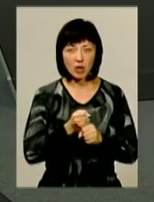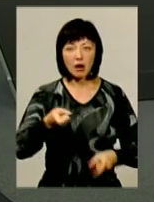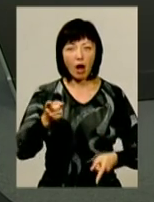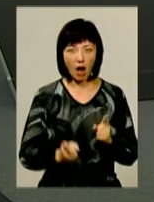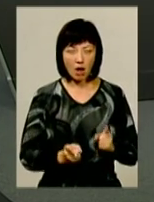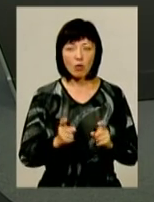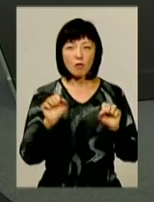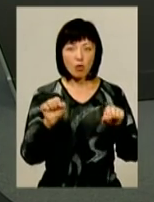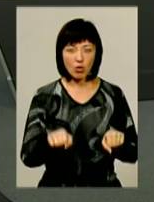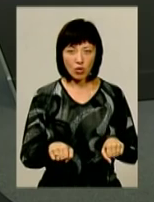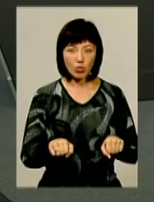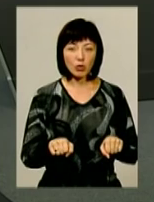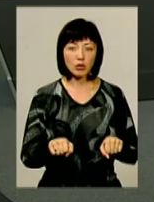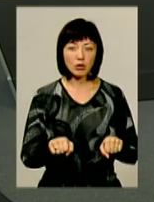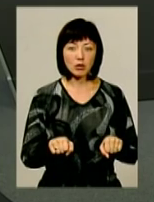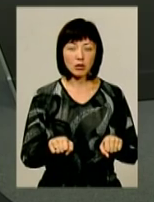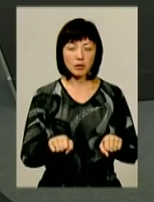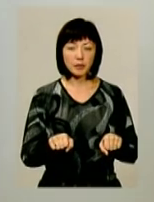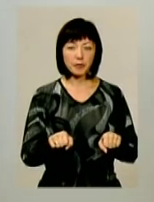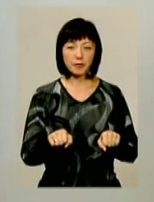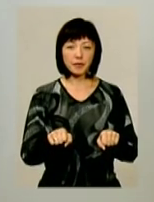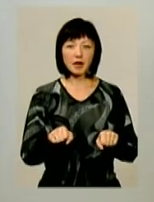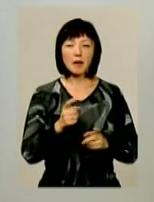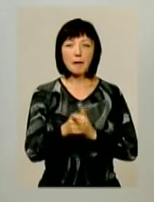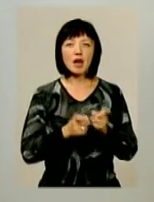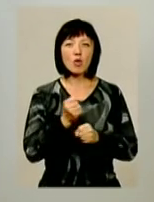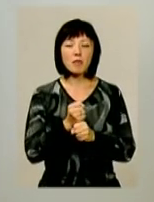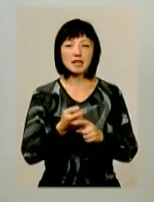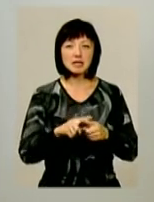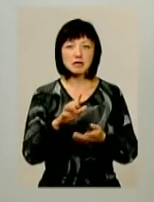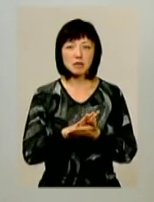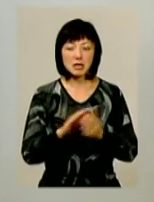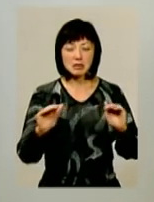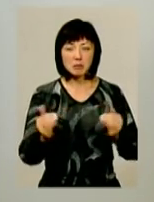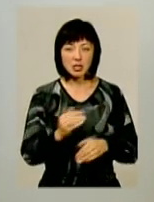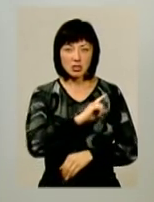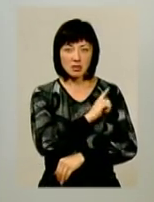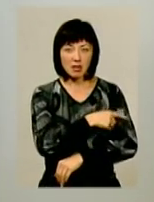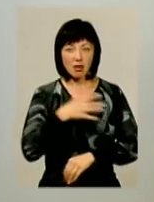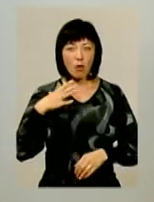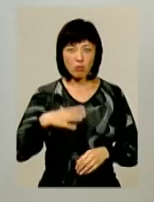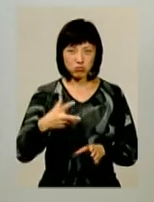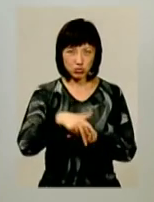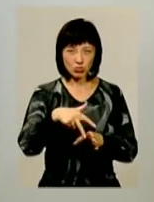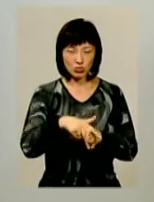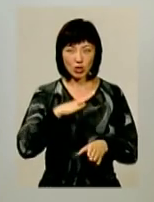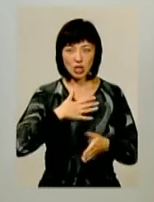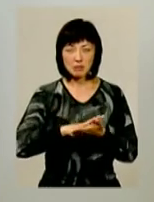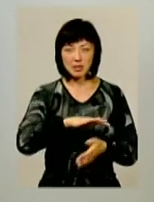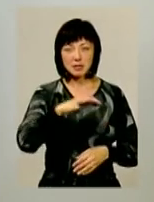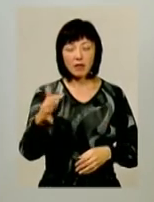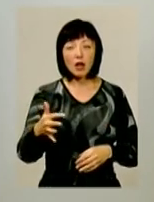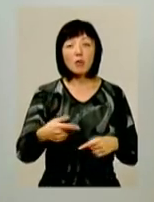реально змогло би переробити це сміття, зменшити напругу наших сміттєзвалищ. Сергій Михайлович, про